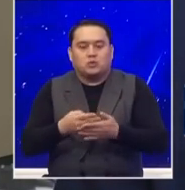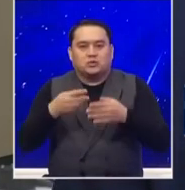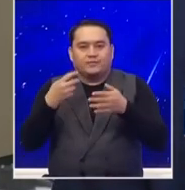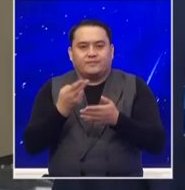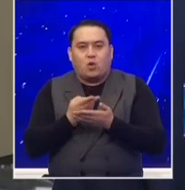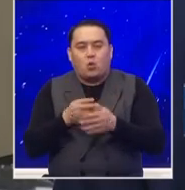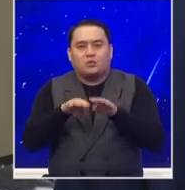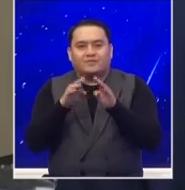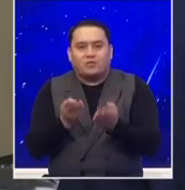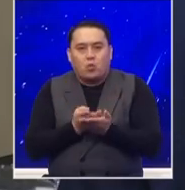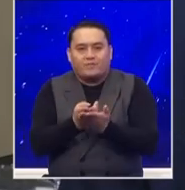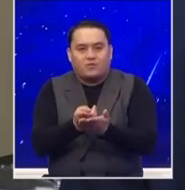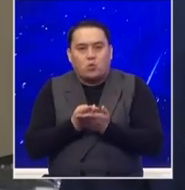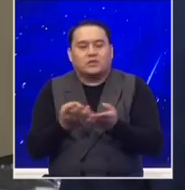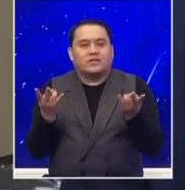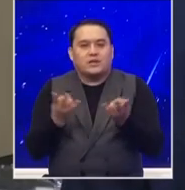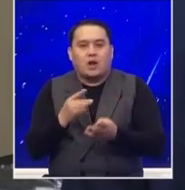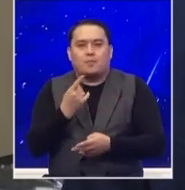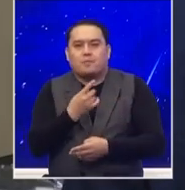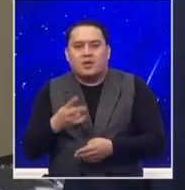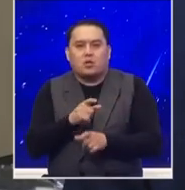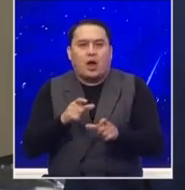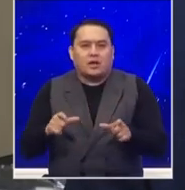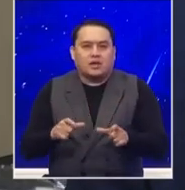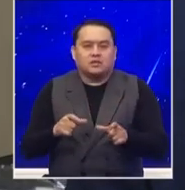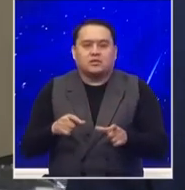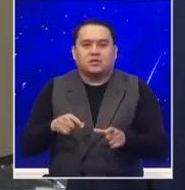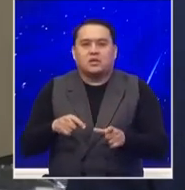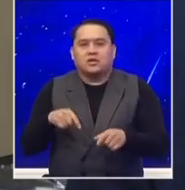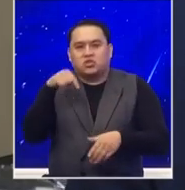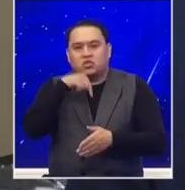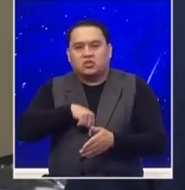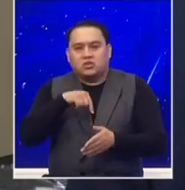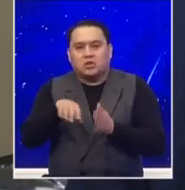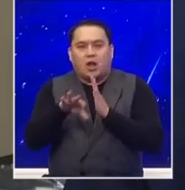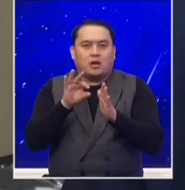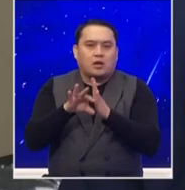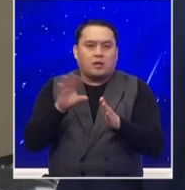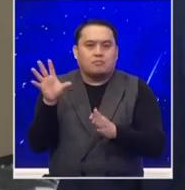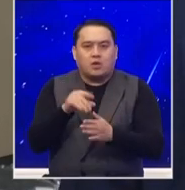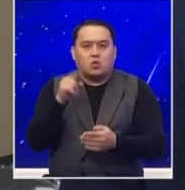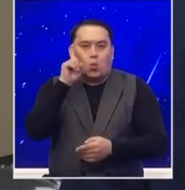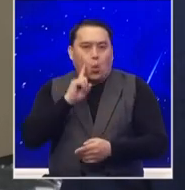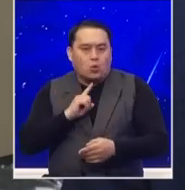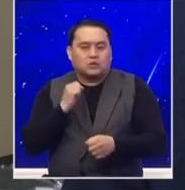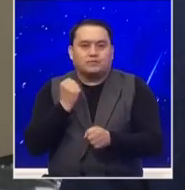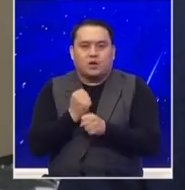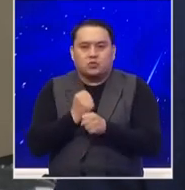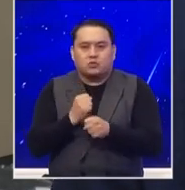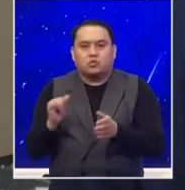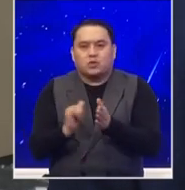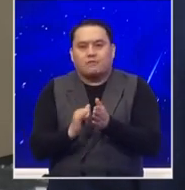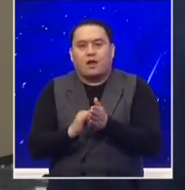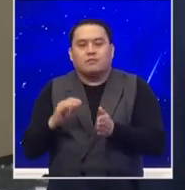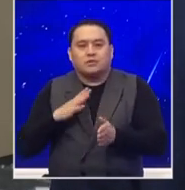базасы керек. Олардың негізінде миллиондаған адамдардың анатомиялық ерекшеліктері талданып, барлығына қолайлы болатын эндопротез жасалды.